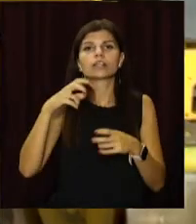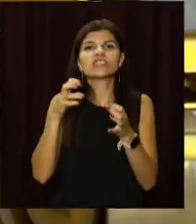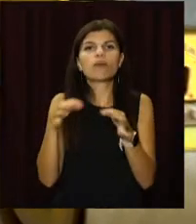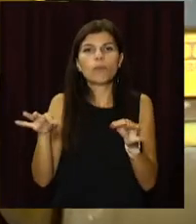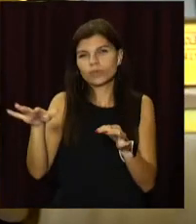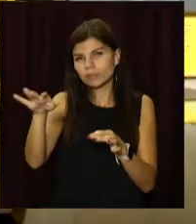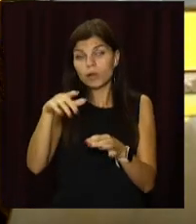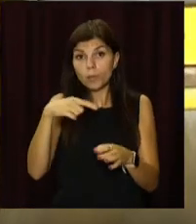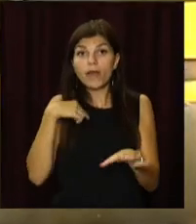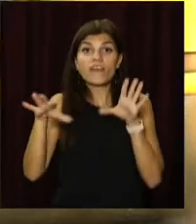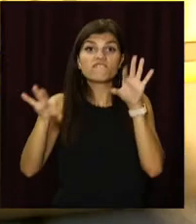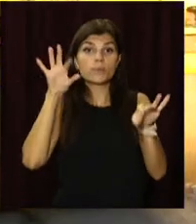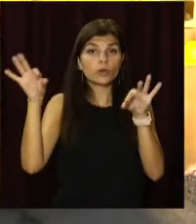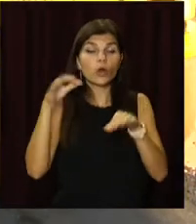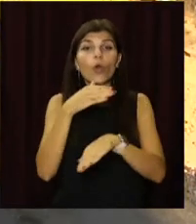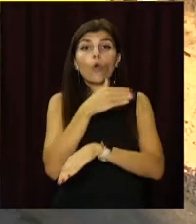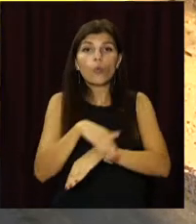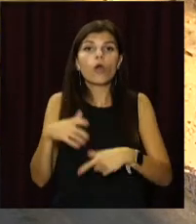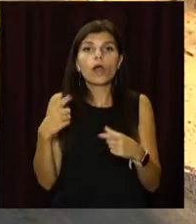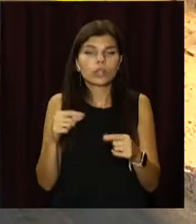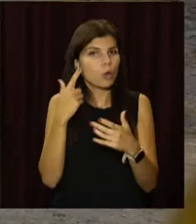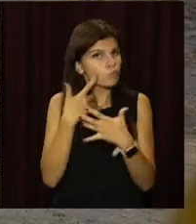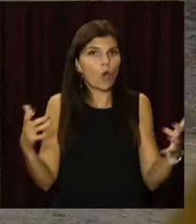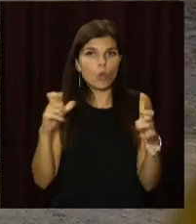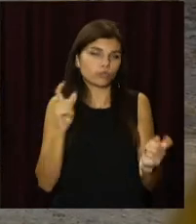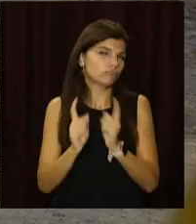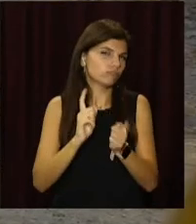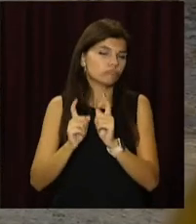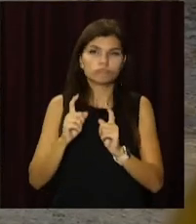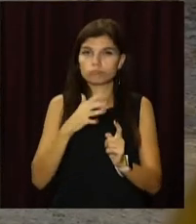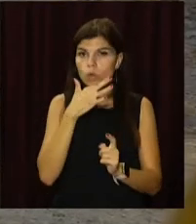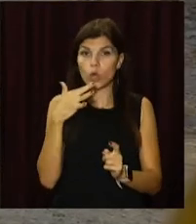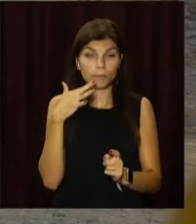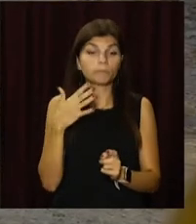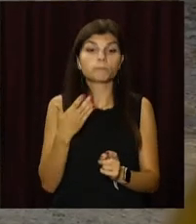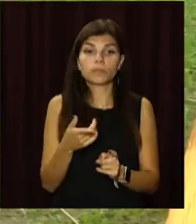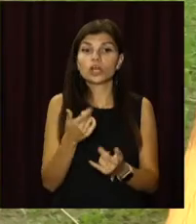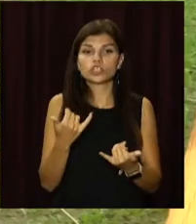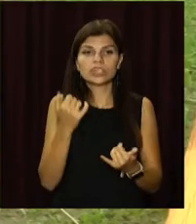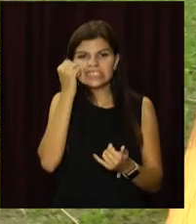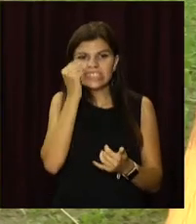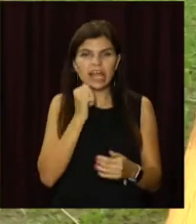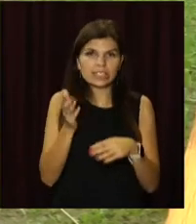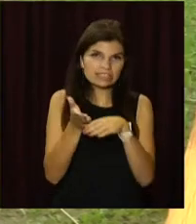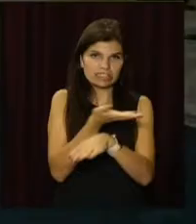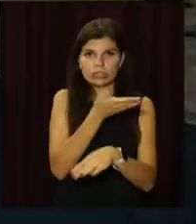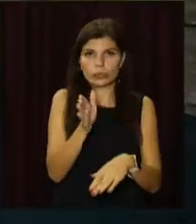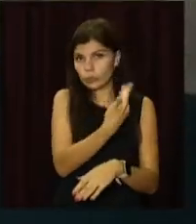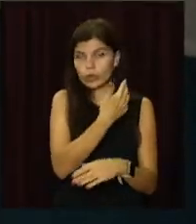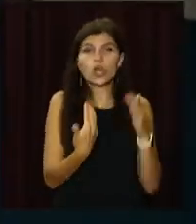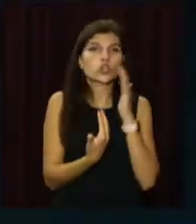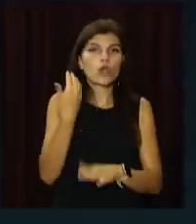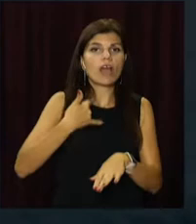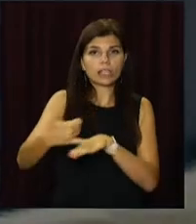ті вулиці, на яких найбільший трафік жителів міста. Нині комунальники зрізають старе дорожне покриття, згодом покладуть новий